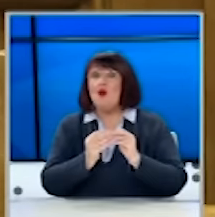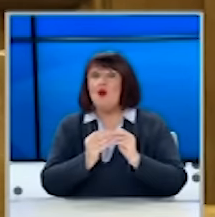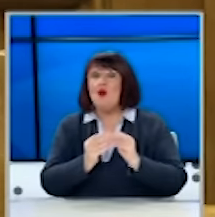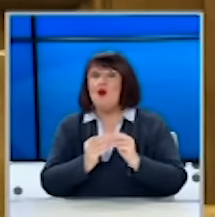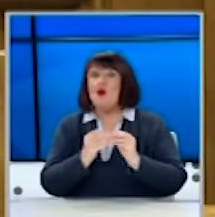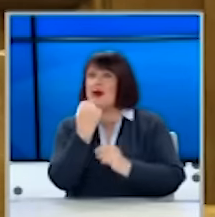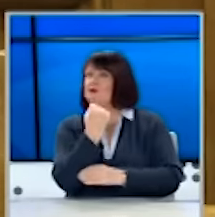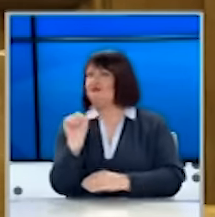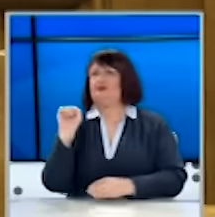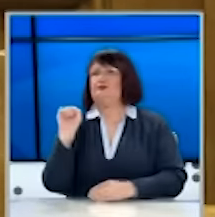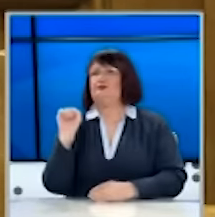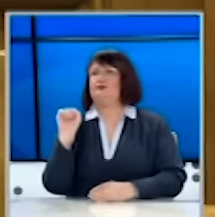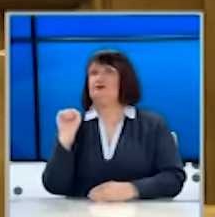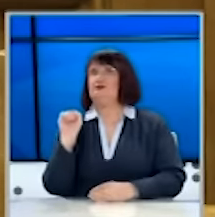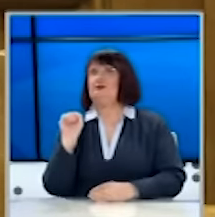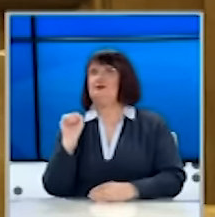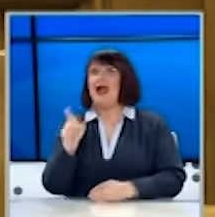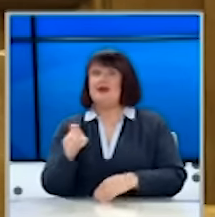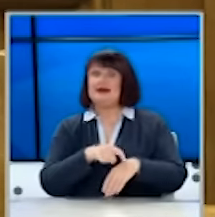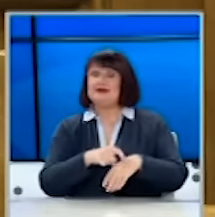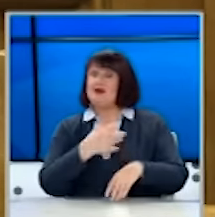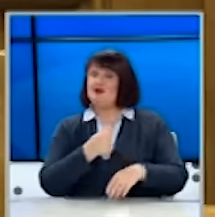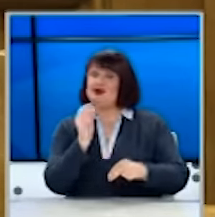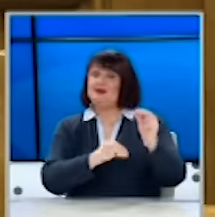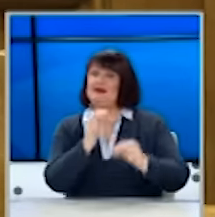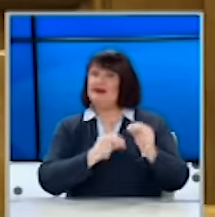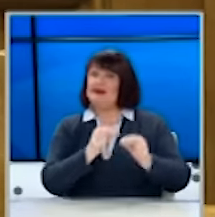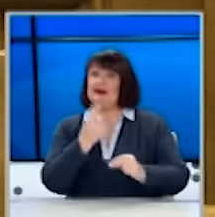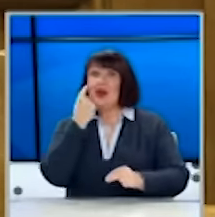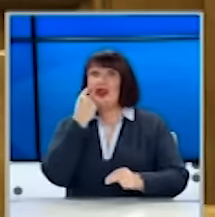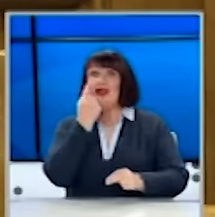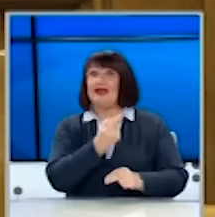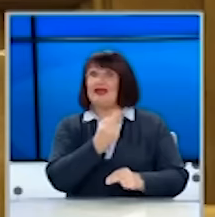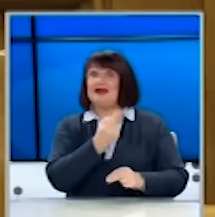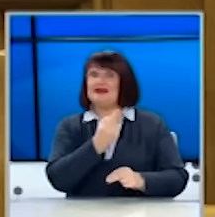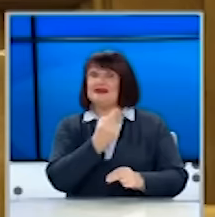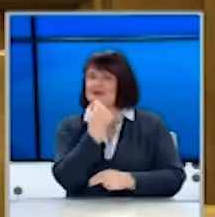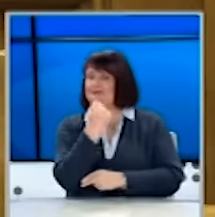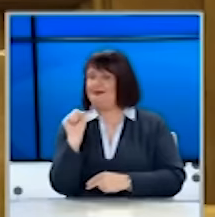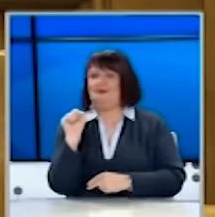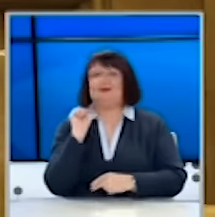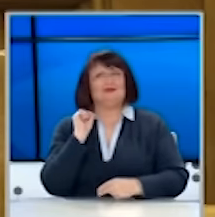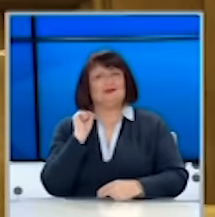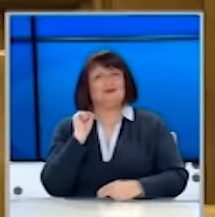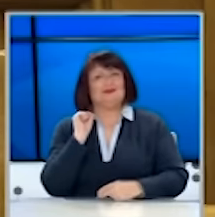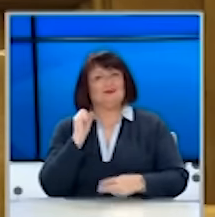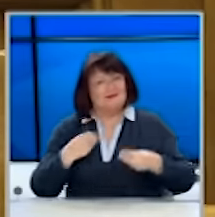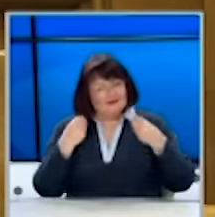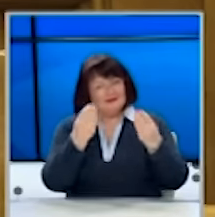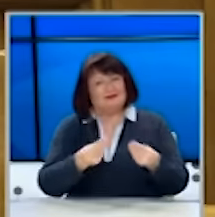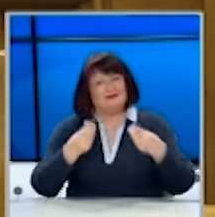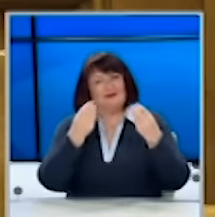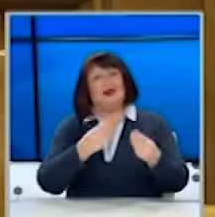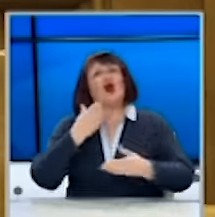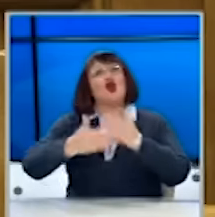την πλάτη όλοι όσοι σας εμπιστεύτηκαν και σας έδωσαν επανειλημμένα τράτο